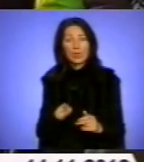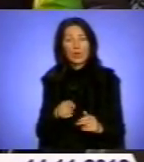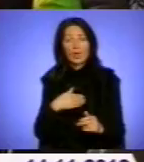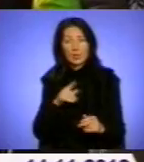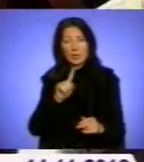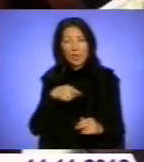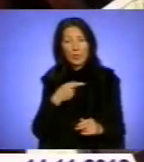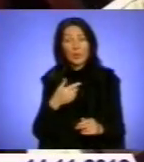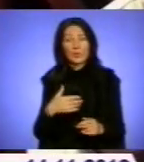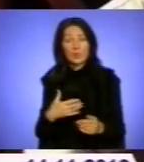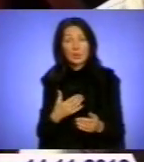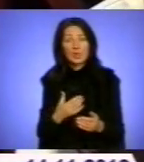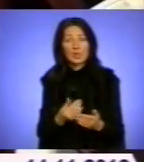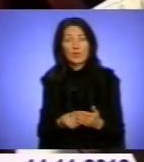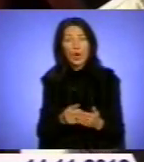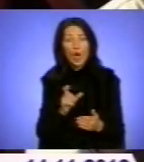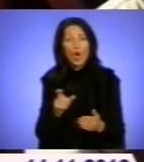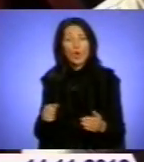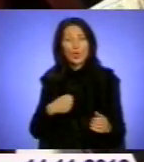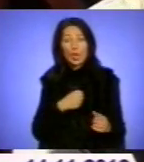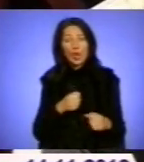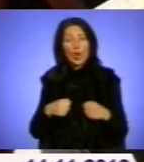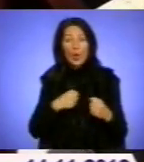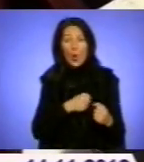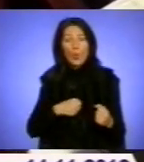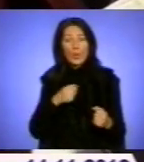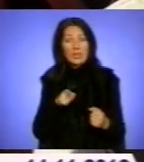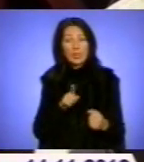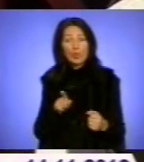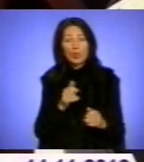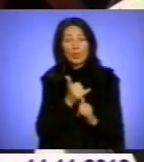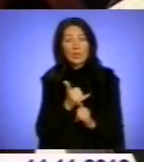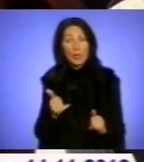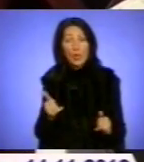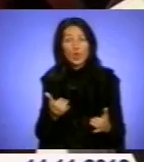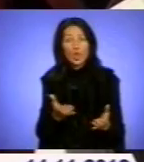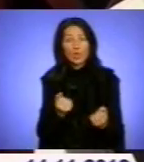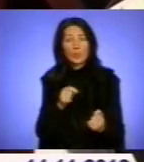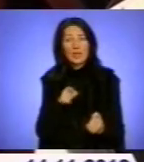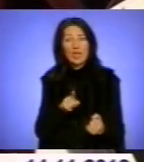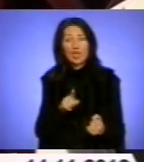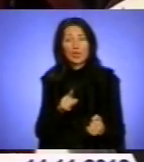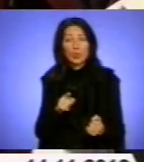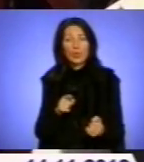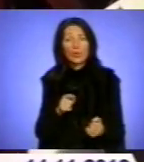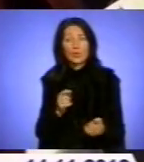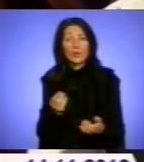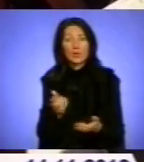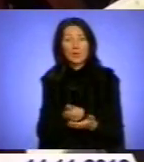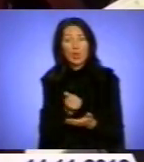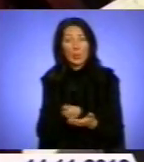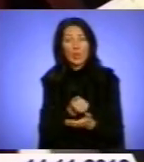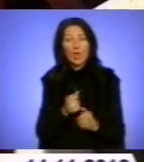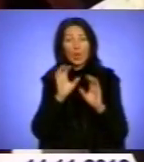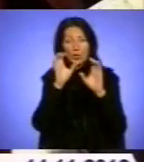треба. Люди обурені тим, що вони не можуть отримати те, що вони заробили. Конституція нам